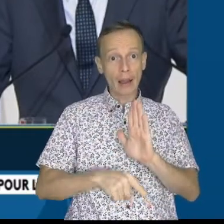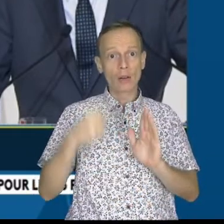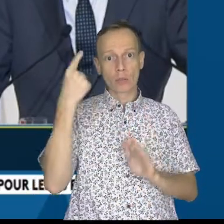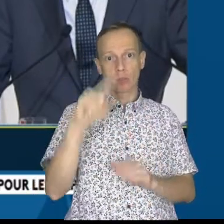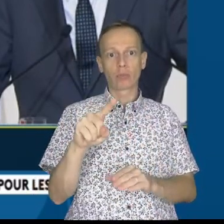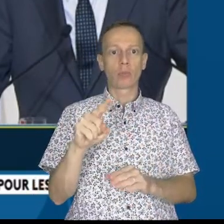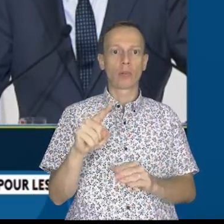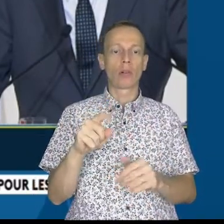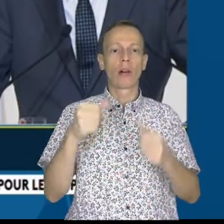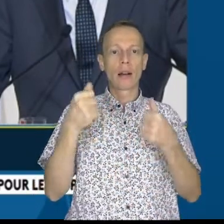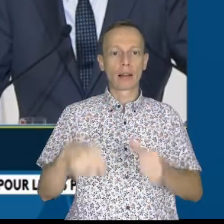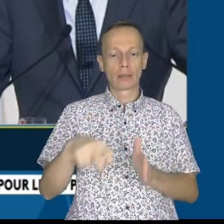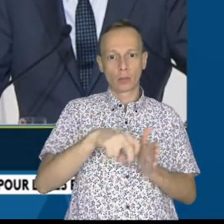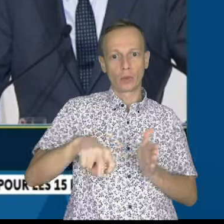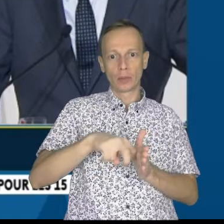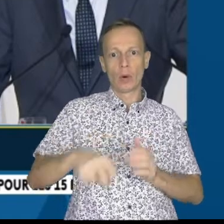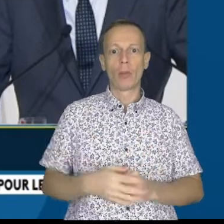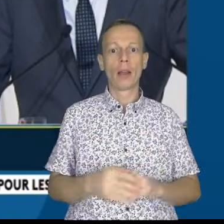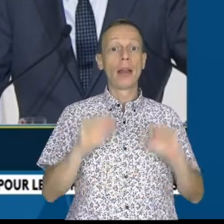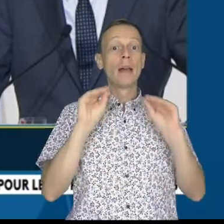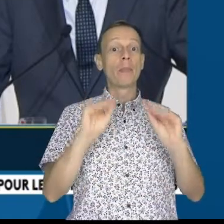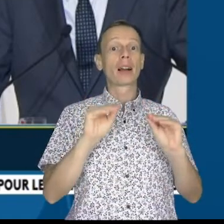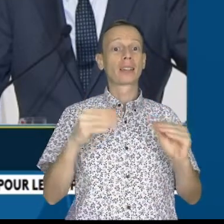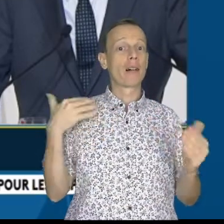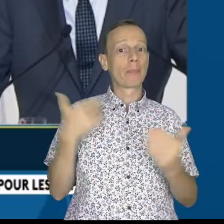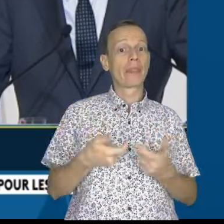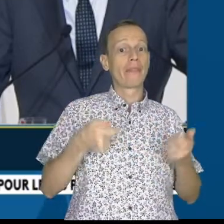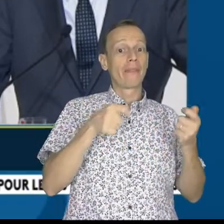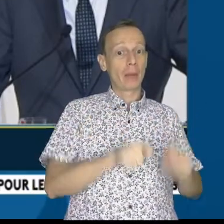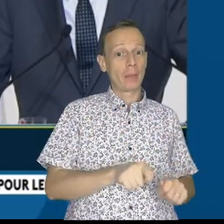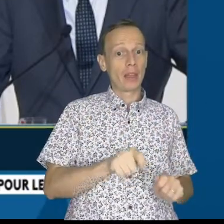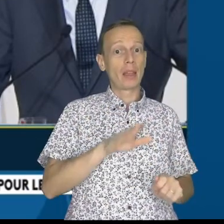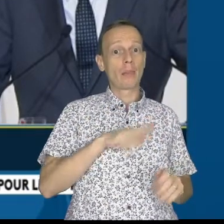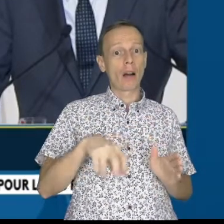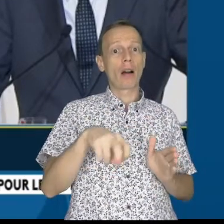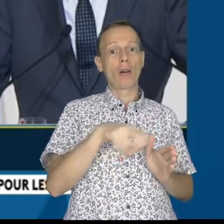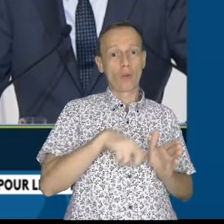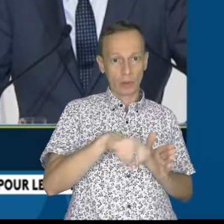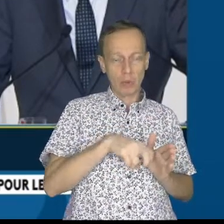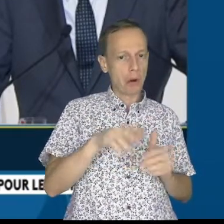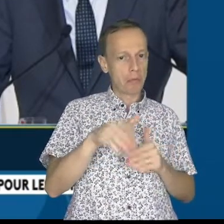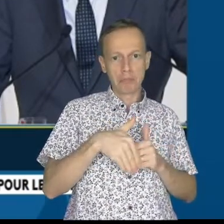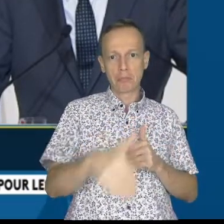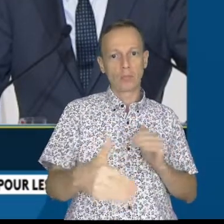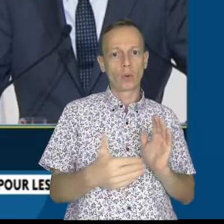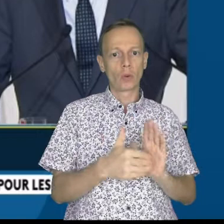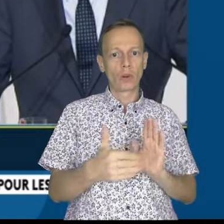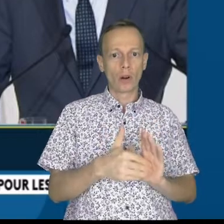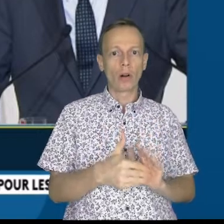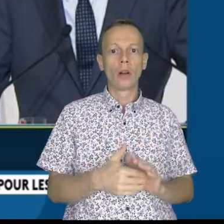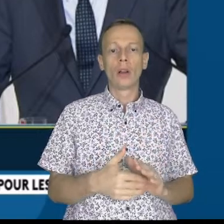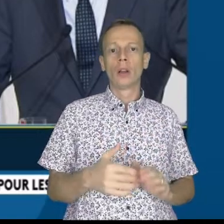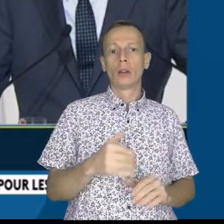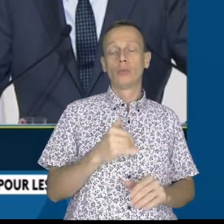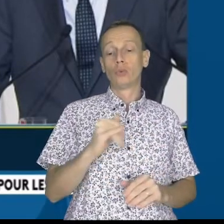du confinement. Les commerces fermés au titre du confinement le resteront donc